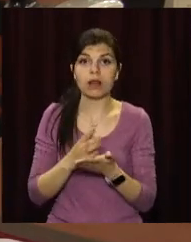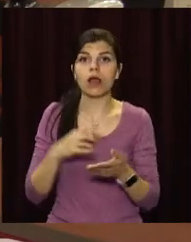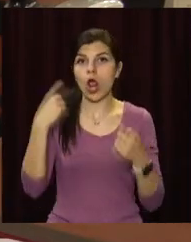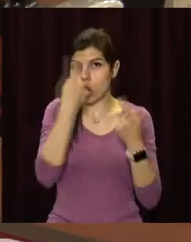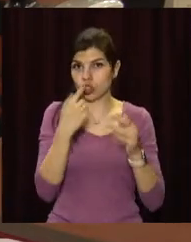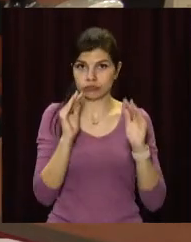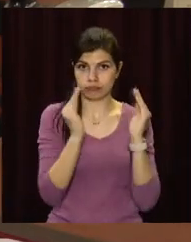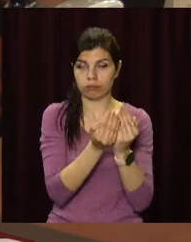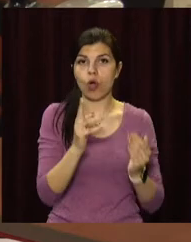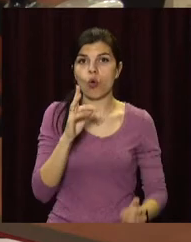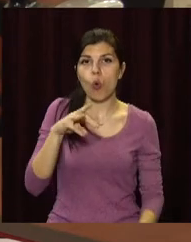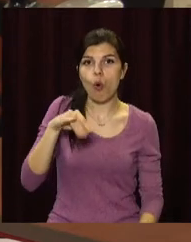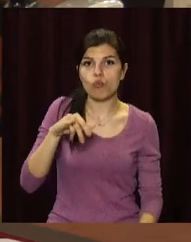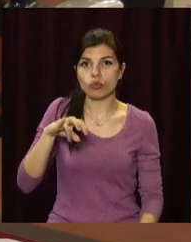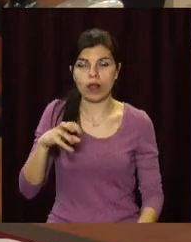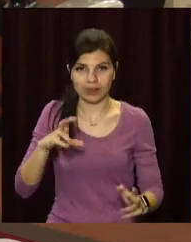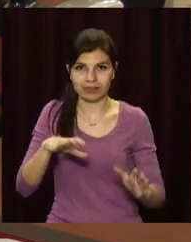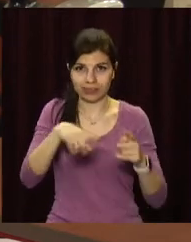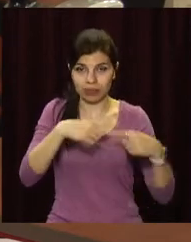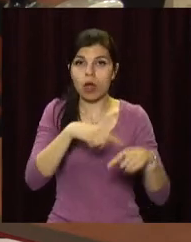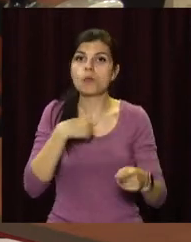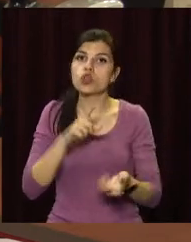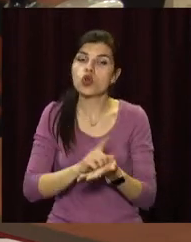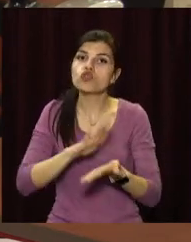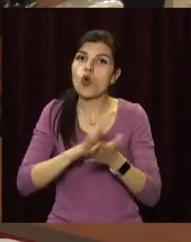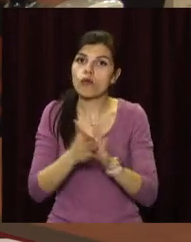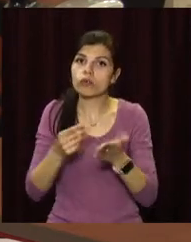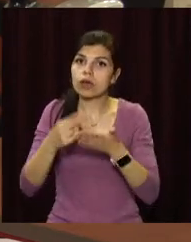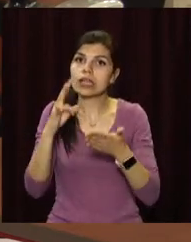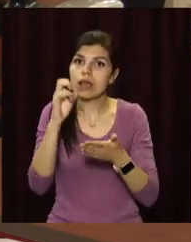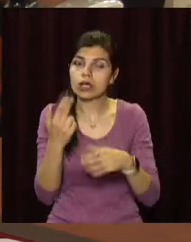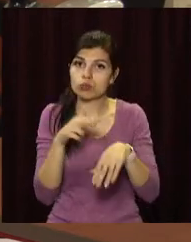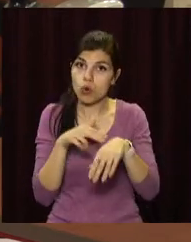мы должны заключить договор с национальной полицией и